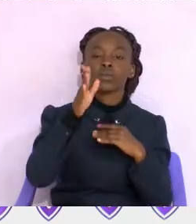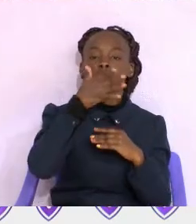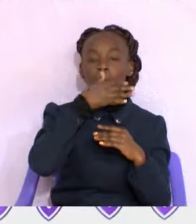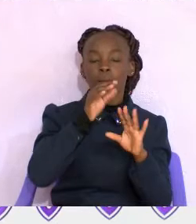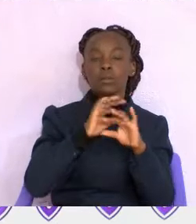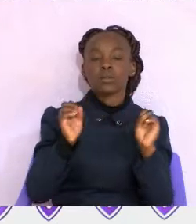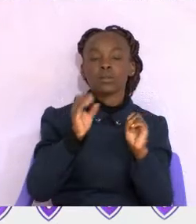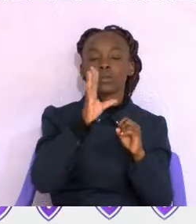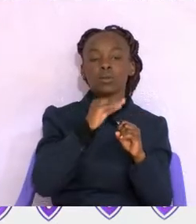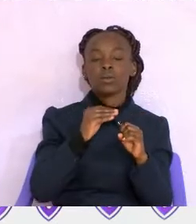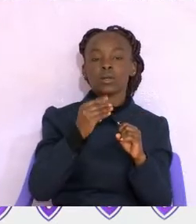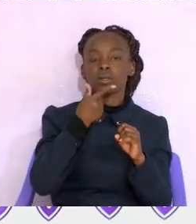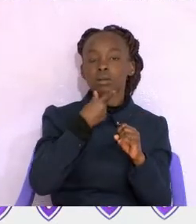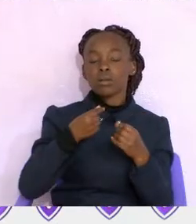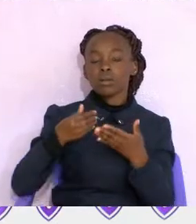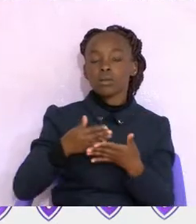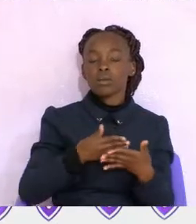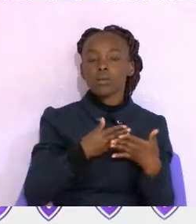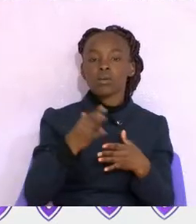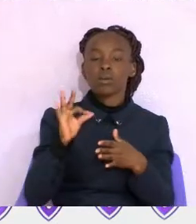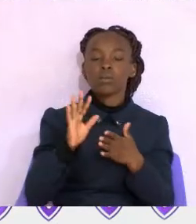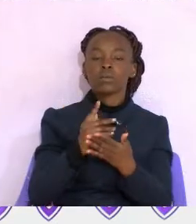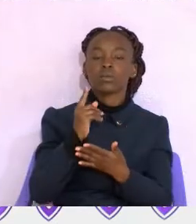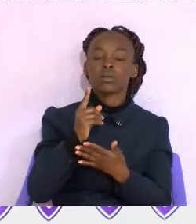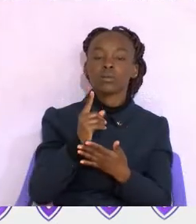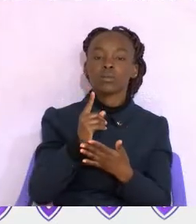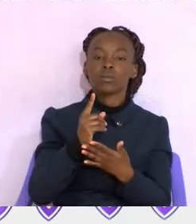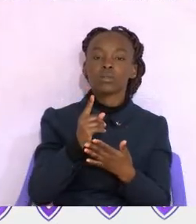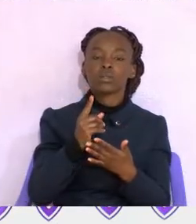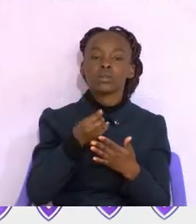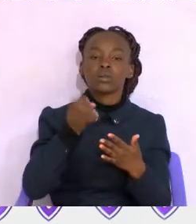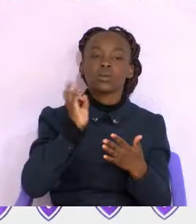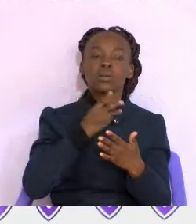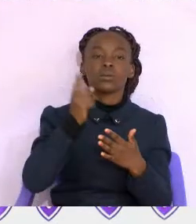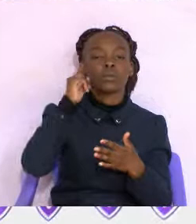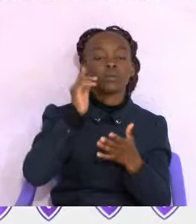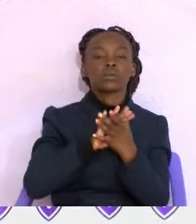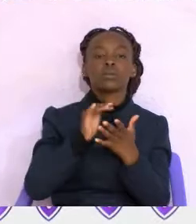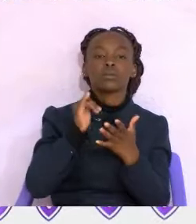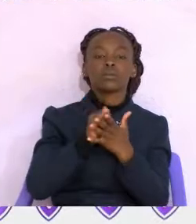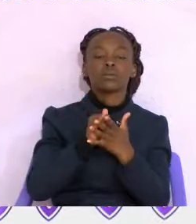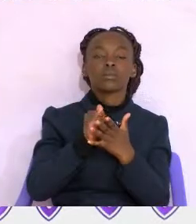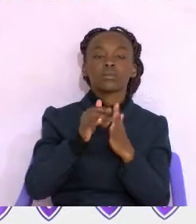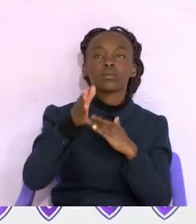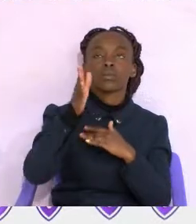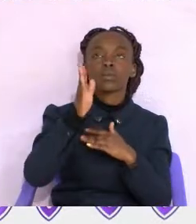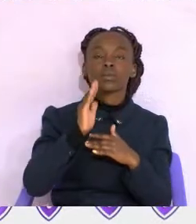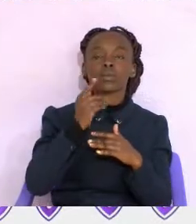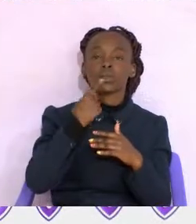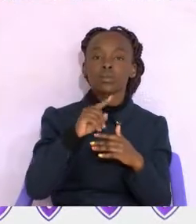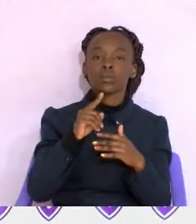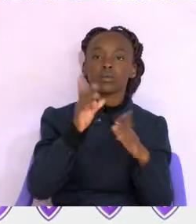wa mwanadamu ajute. Wapendwa, tumwamini Mungu kwamba yale alisema atatimiza.